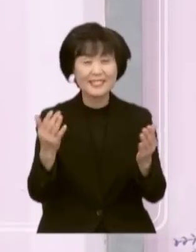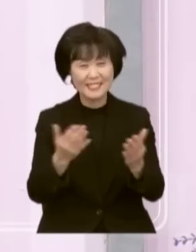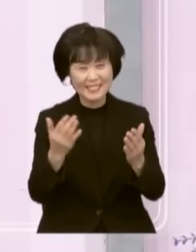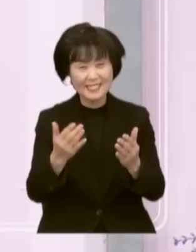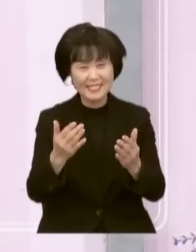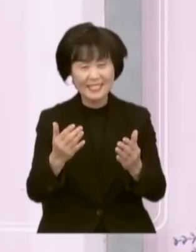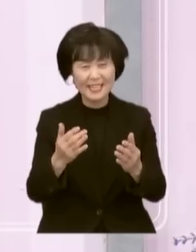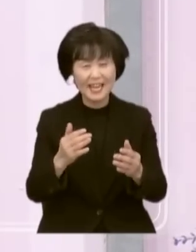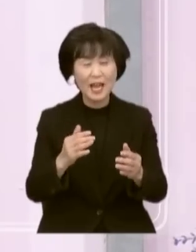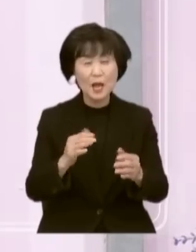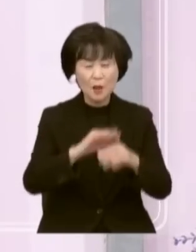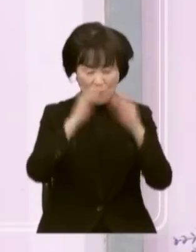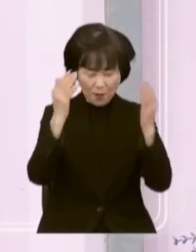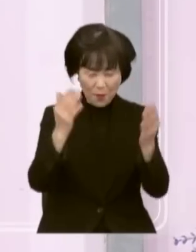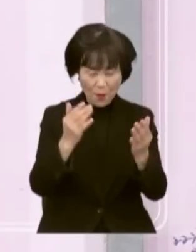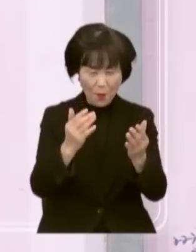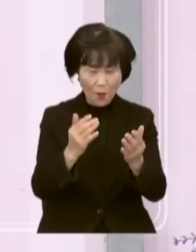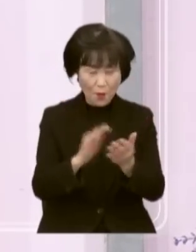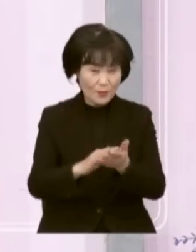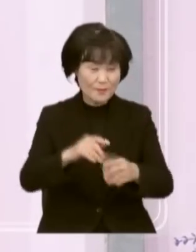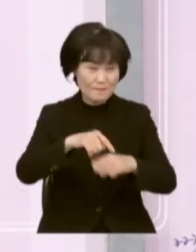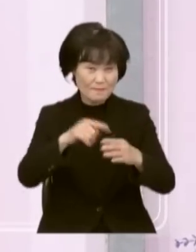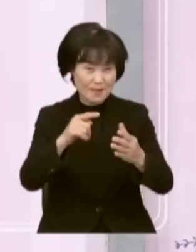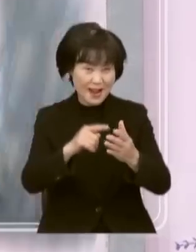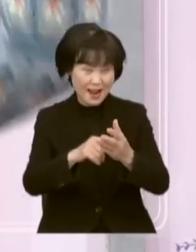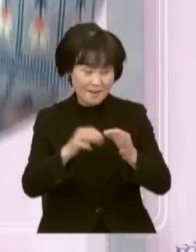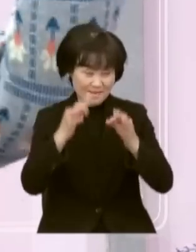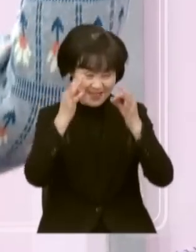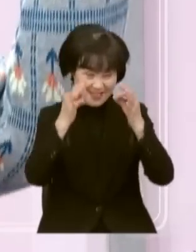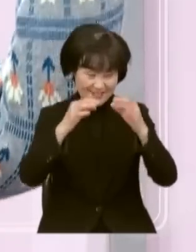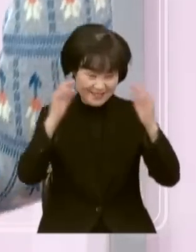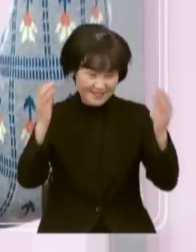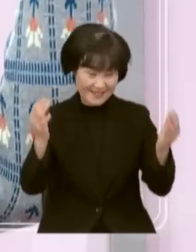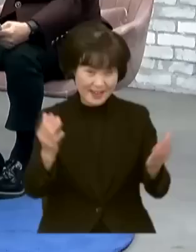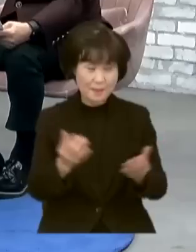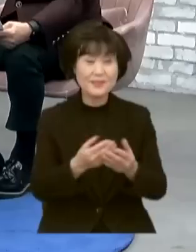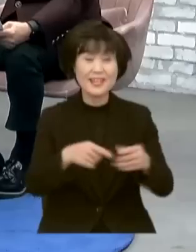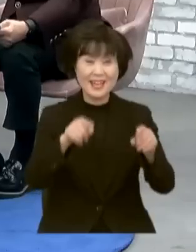우리의 주신 모든 열정을 다 쏟아붓자. 파이팅!